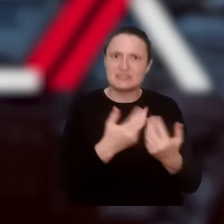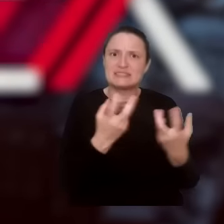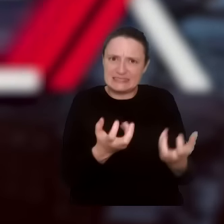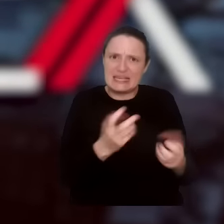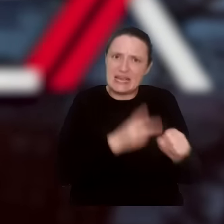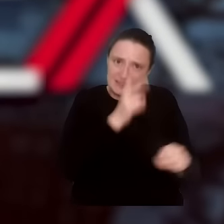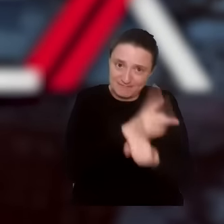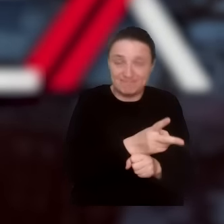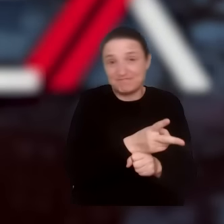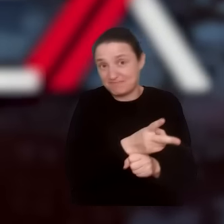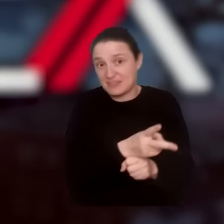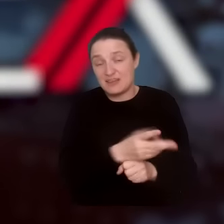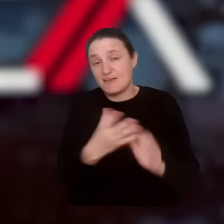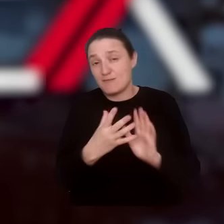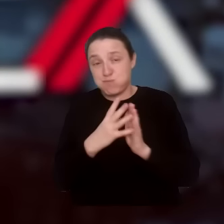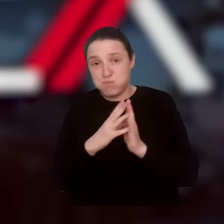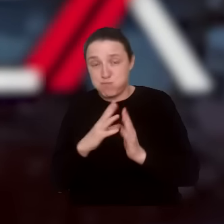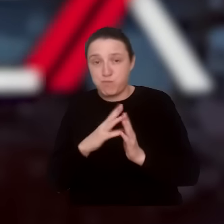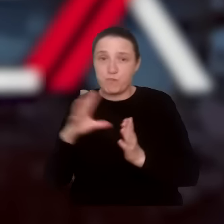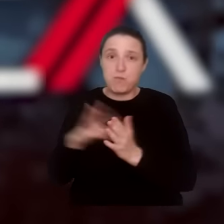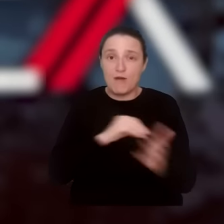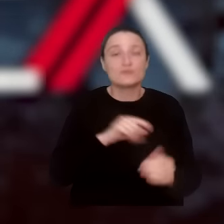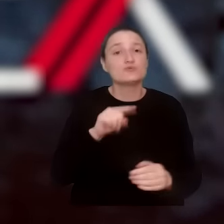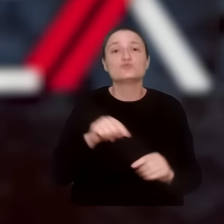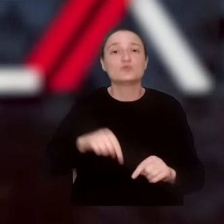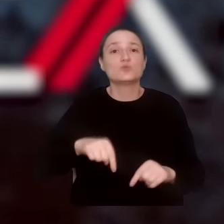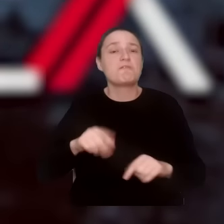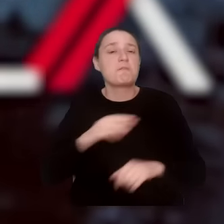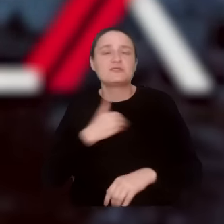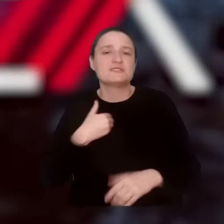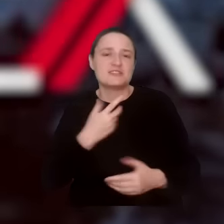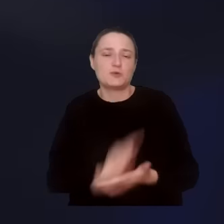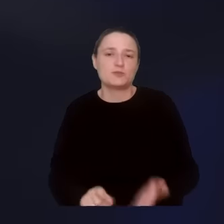uda. Na koniec sprawdźmy, co przygotował dzisiaj zespół programu. Dzisiaj.